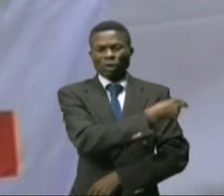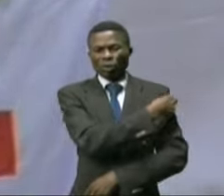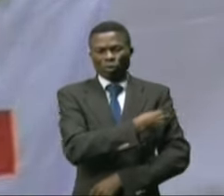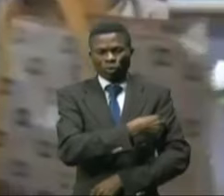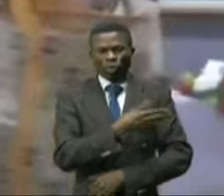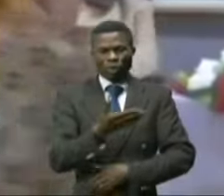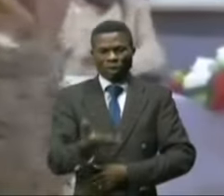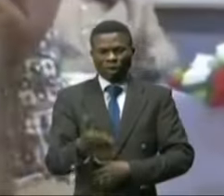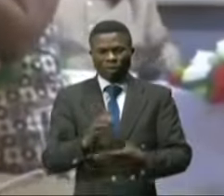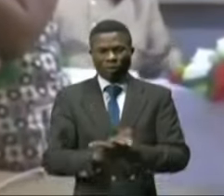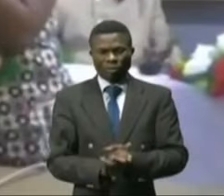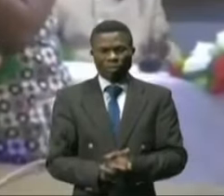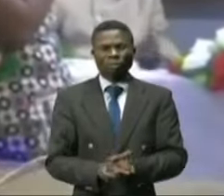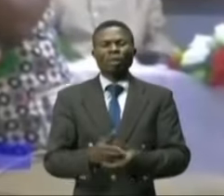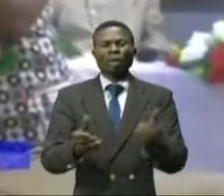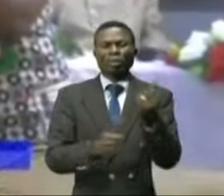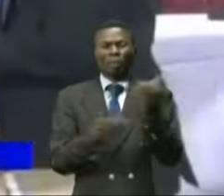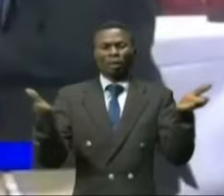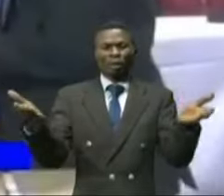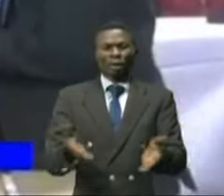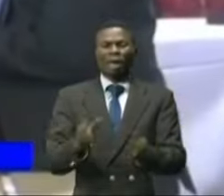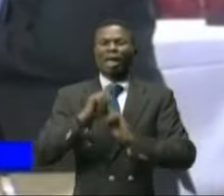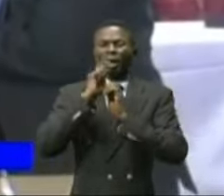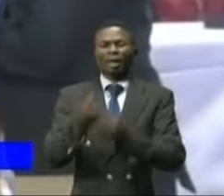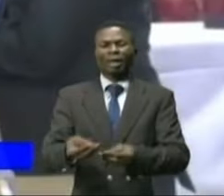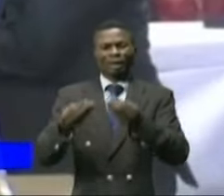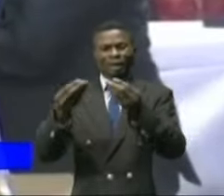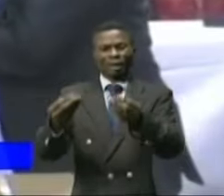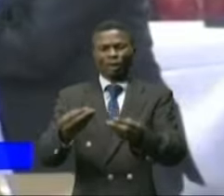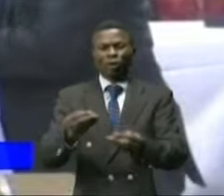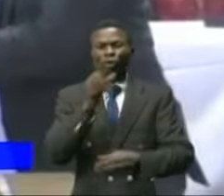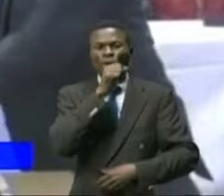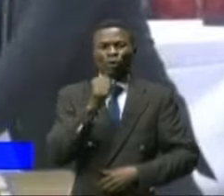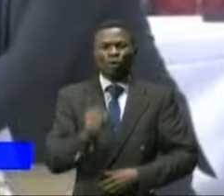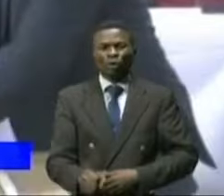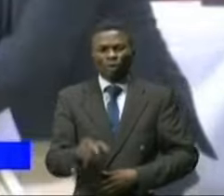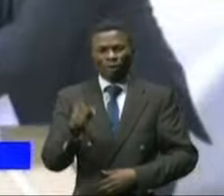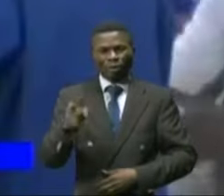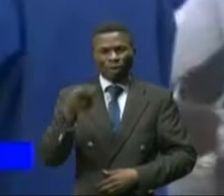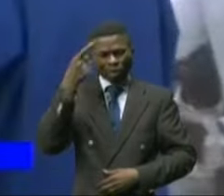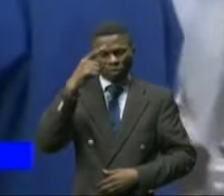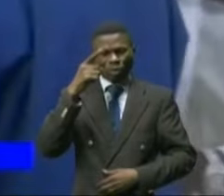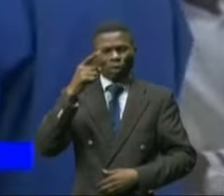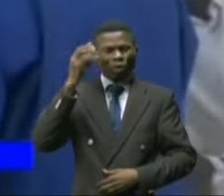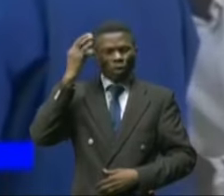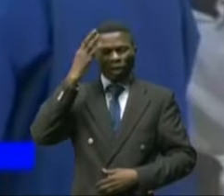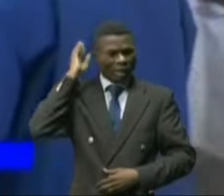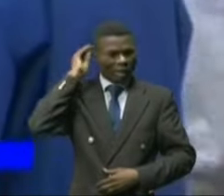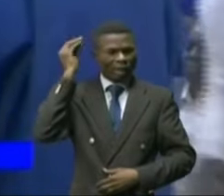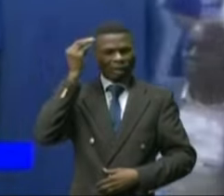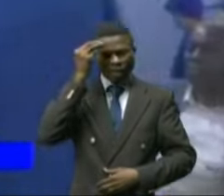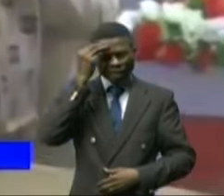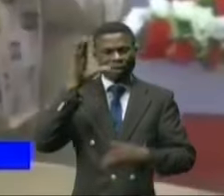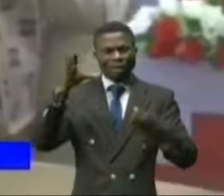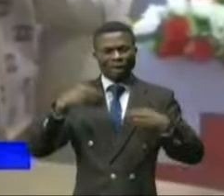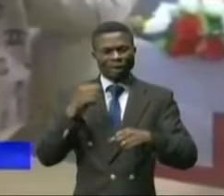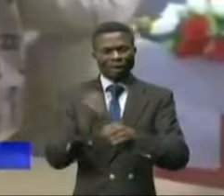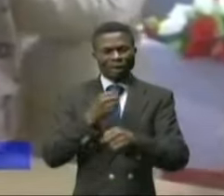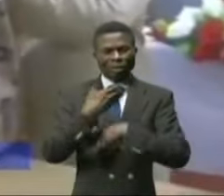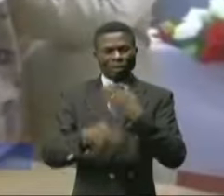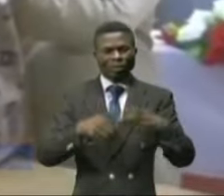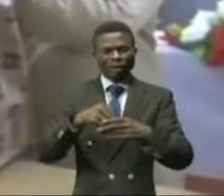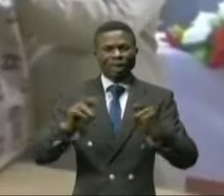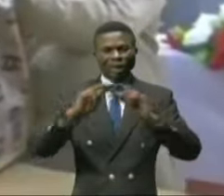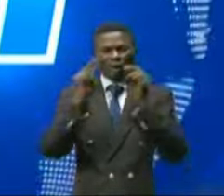de la Croix-Rouge. Quelques présents ont été remis à ces retraités en guise de reconnaissance de leurs prestations au sein de cet